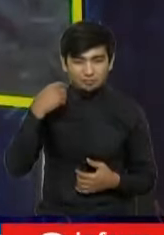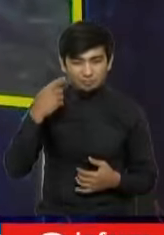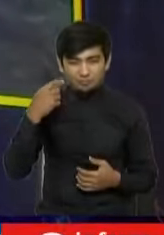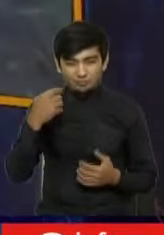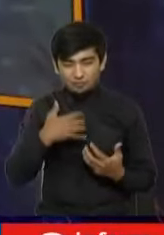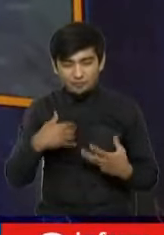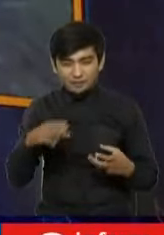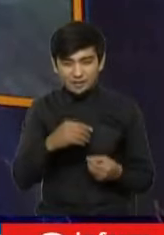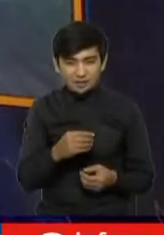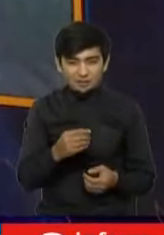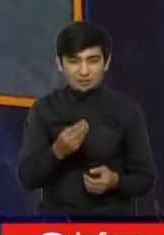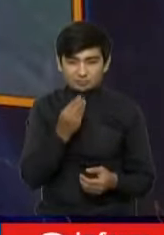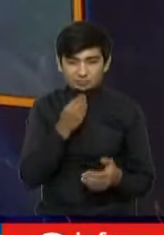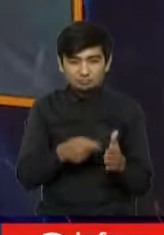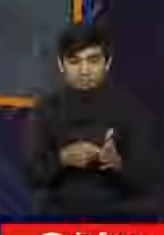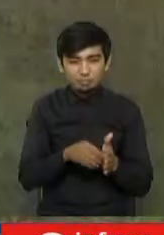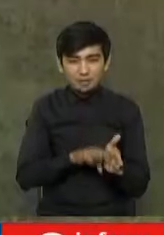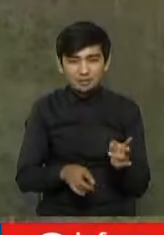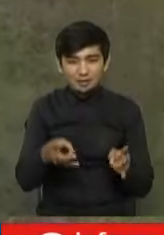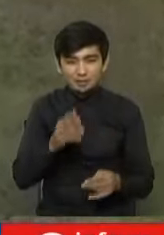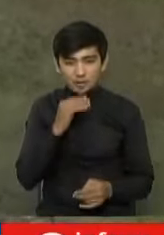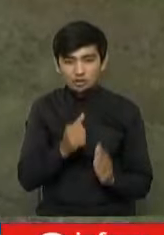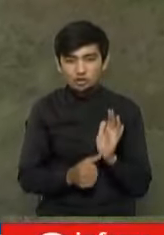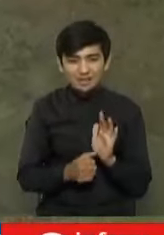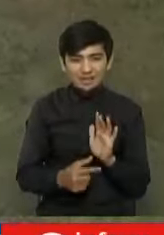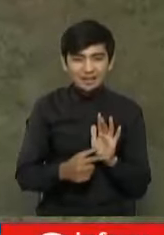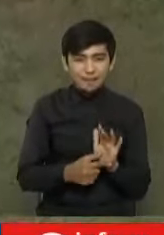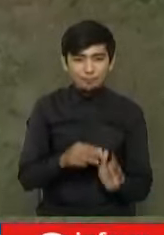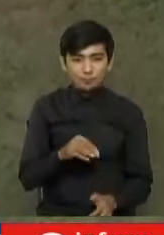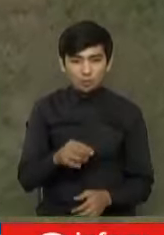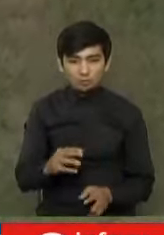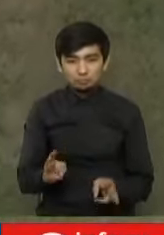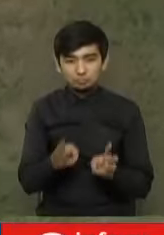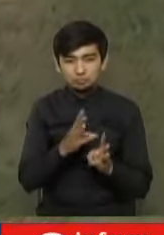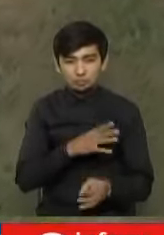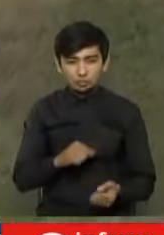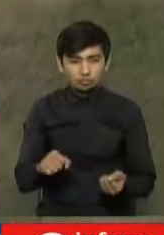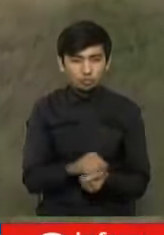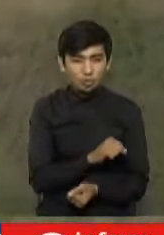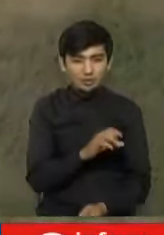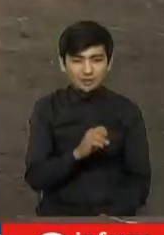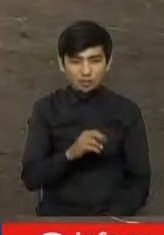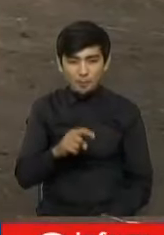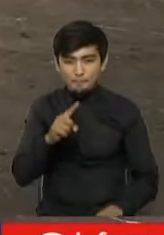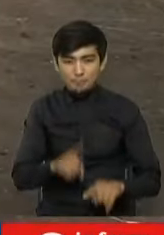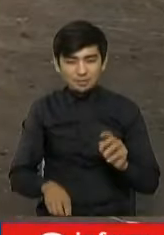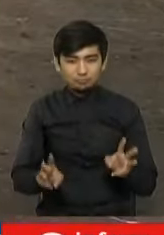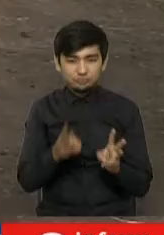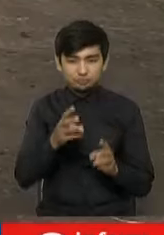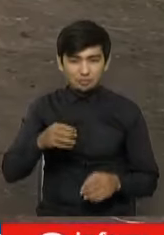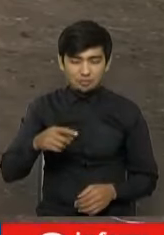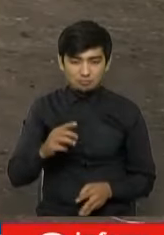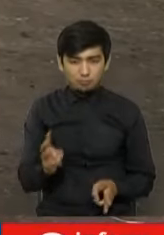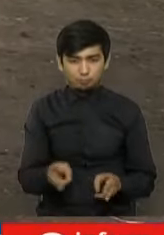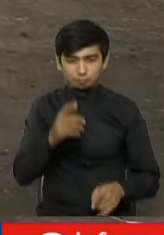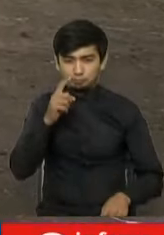уничтожил 67 тонн фермеры говорят сухое сено горит быстро огонь в считанные